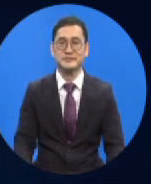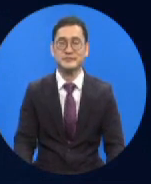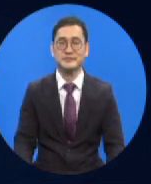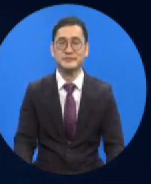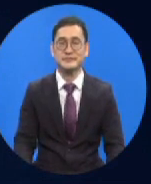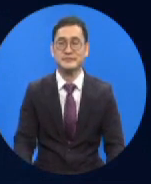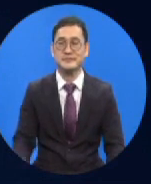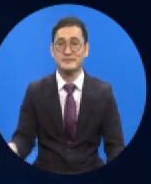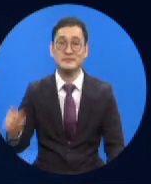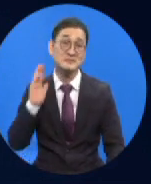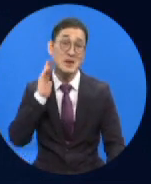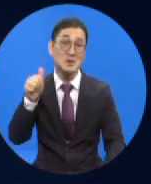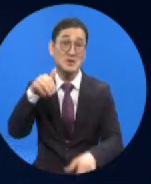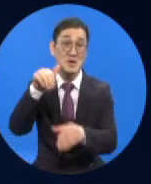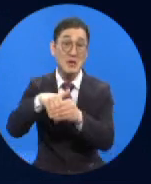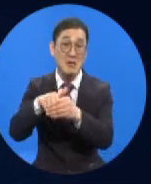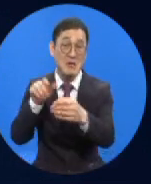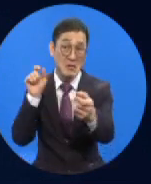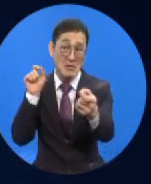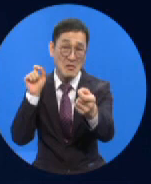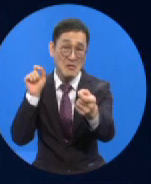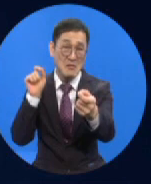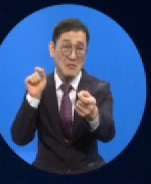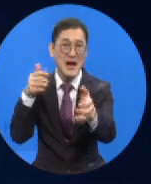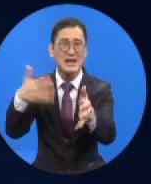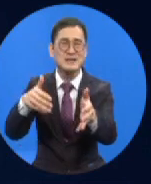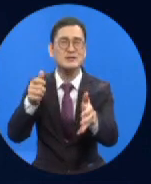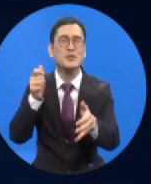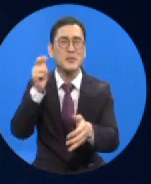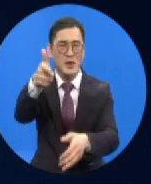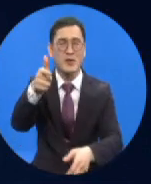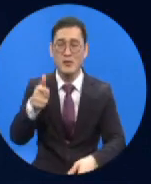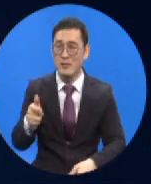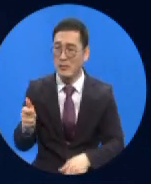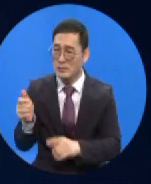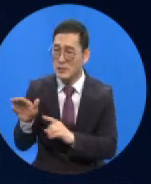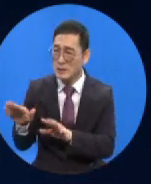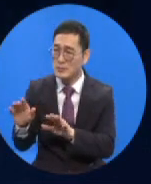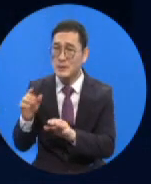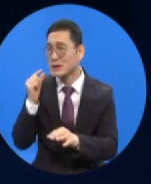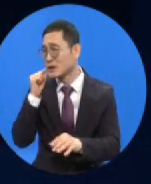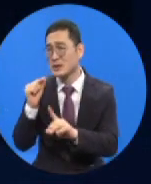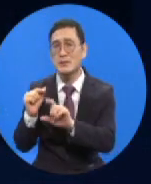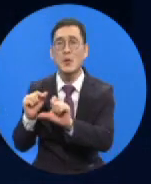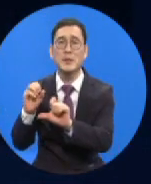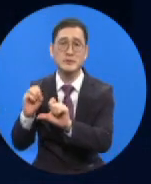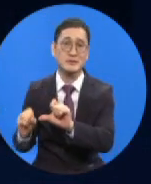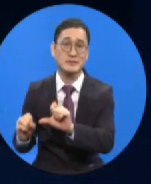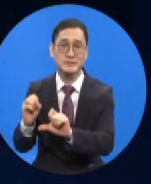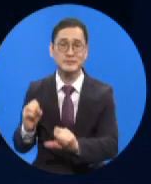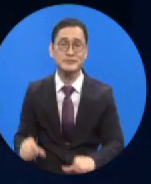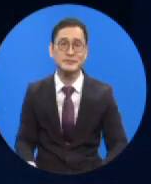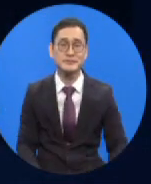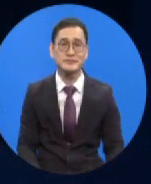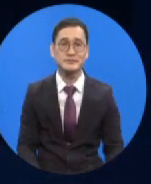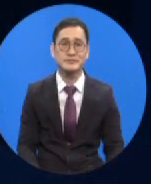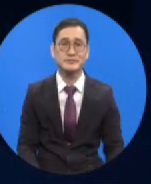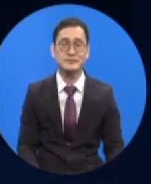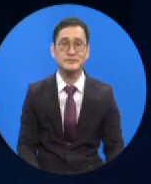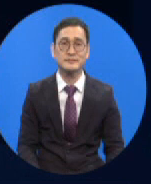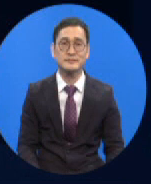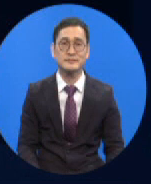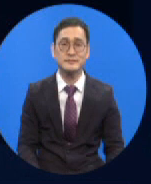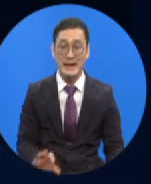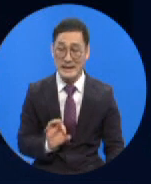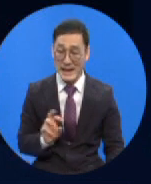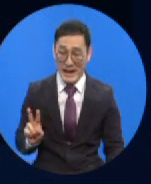좀 있기 때문에 저 여론조사 계속 갈 거냐 하는 문제는 뭐 지켜봐야 되겠습니다만 예. 야권 입장에서는 어쨌든 윤석열 총장이 저렇게 어느 정도